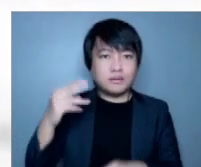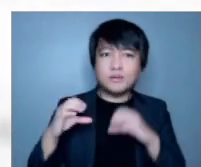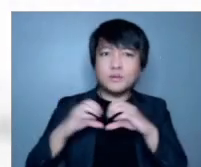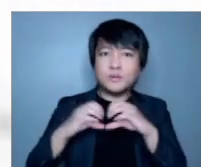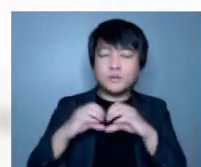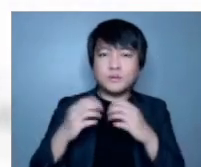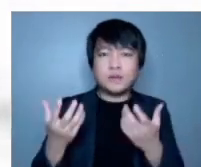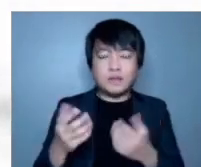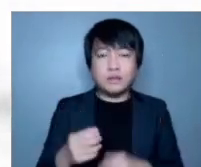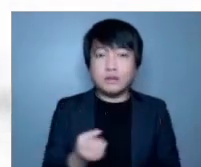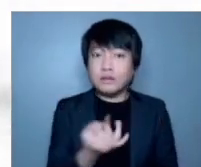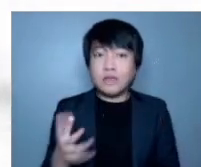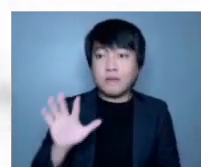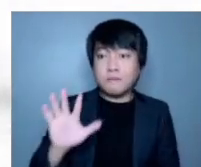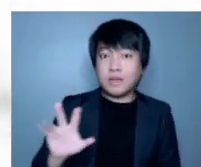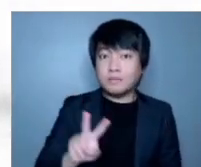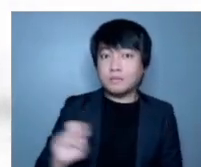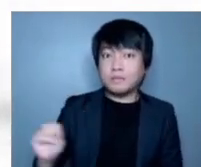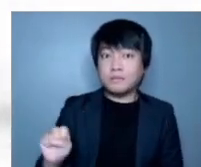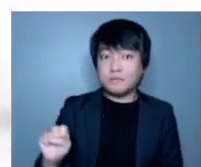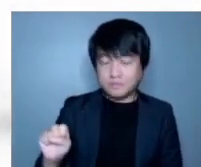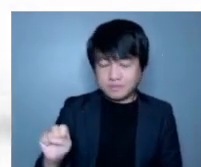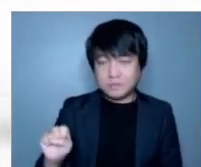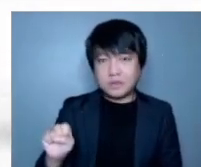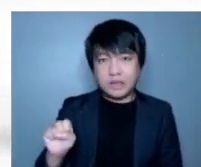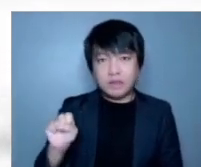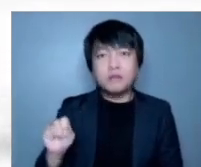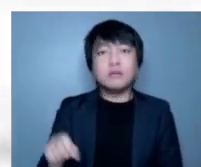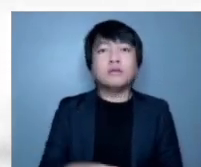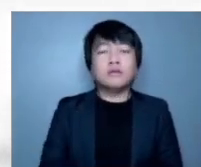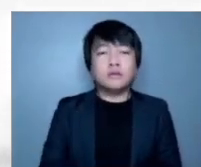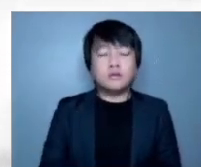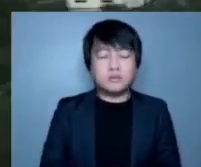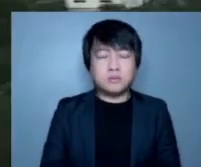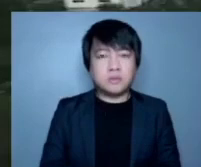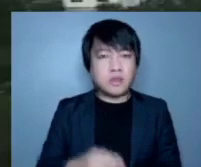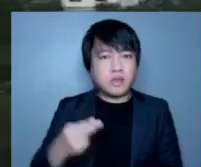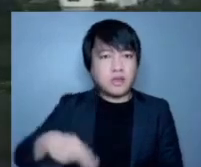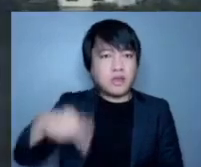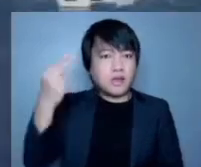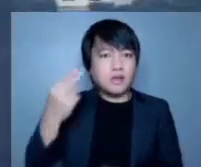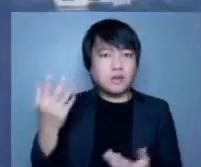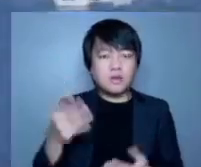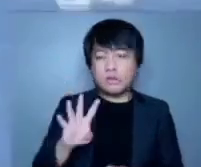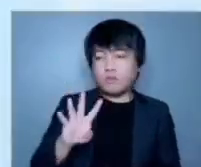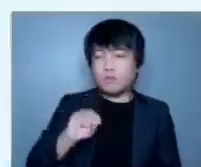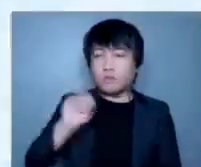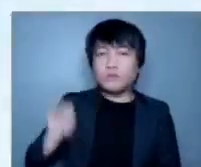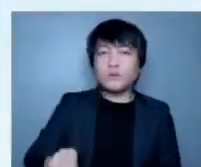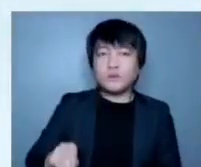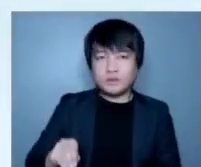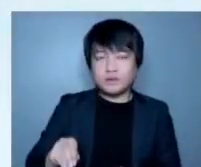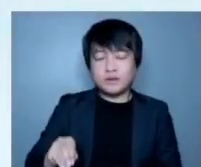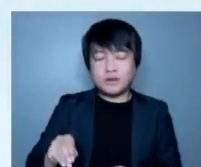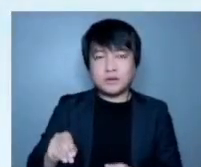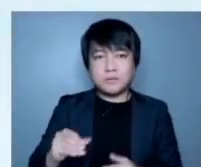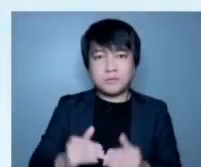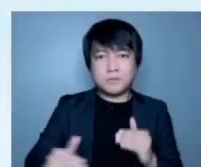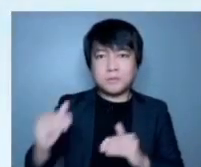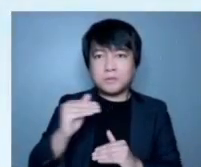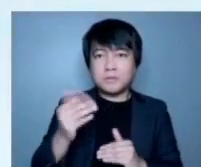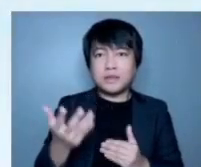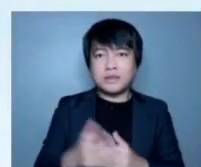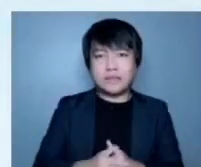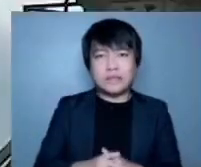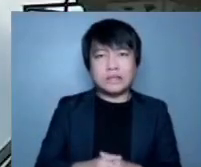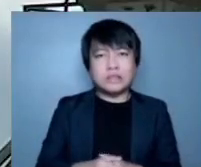brands na kasali sa survey ng Reuters Institute. Mas mataas siya ng 4 na percentage points kumpara sa 70% na brand trust rating ng